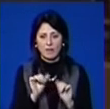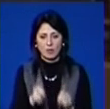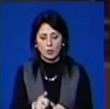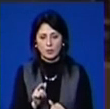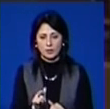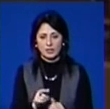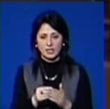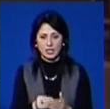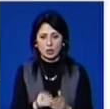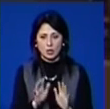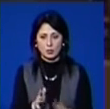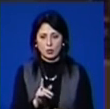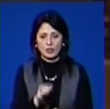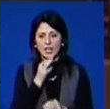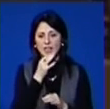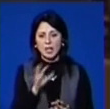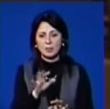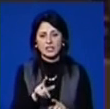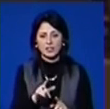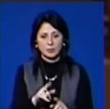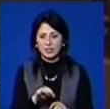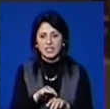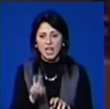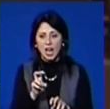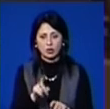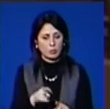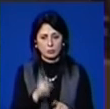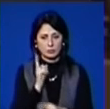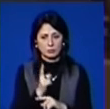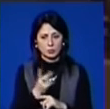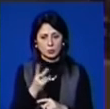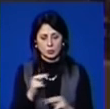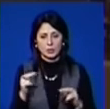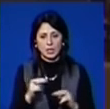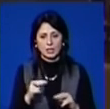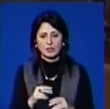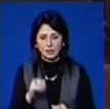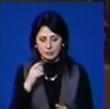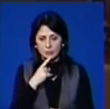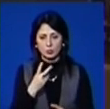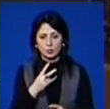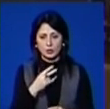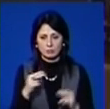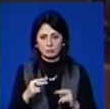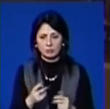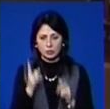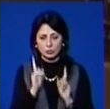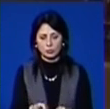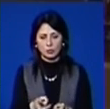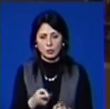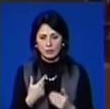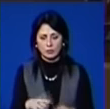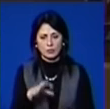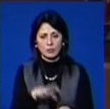ფორმით ზეწოლის მოხდენას. ნებისმიერ პირობებზე ძალადობა დასაგმობია, მაგრამ ეს უნდა დაადასტუროს და ამტკიცოს და გადაწყვეტილება გამოიტანოს